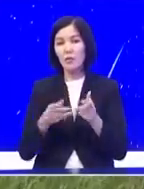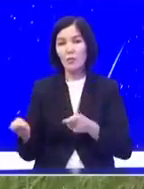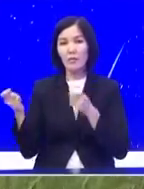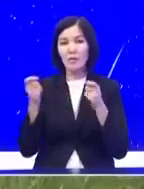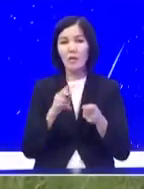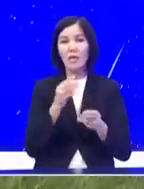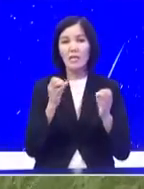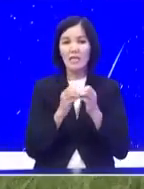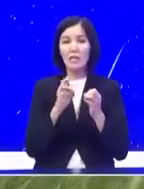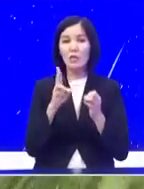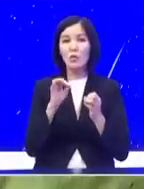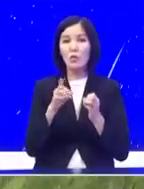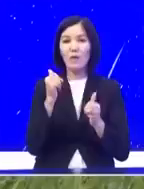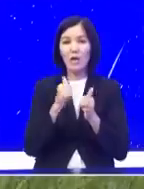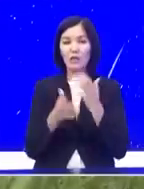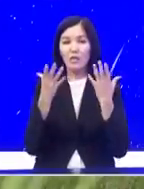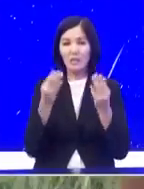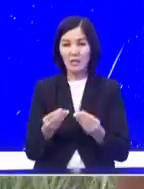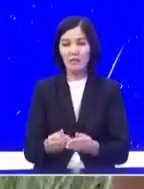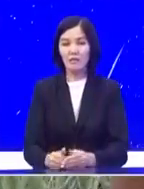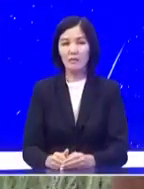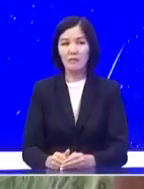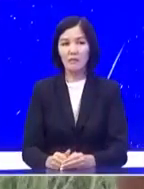10 кубометров воды ежедневно.